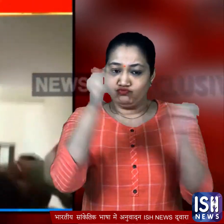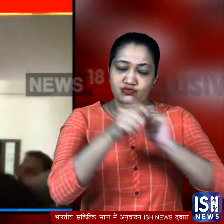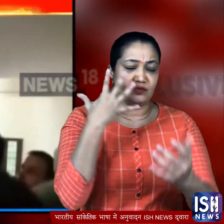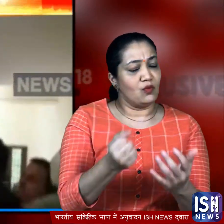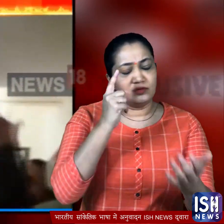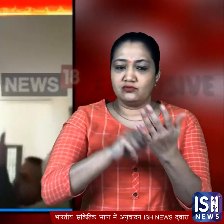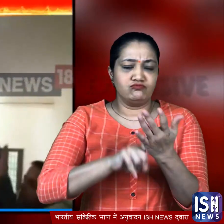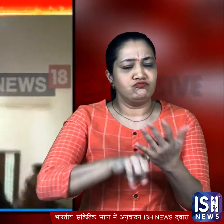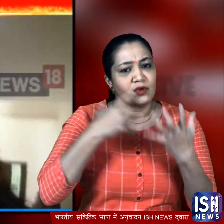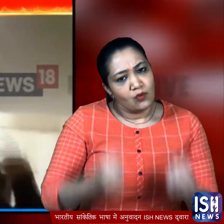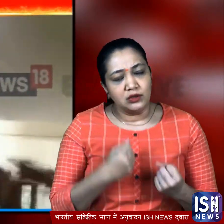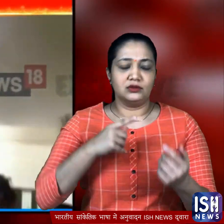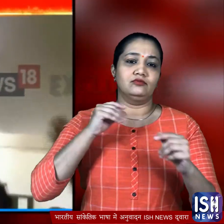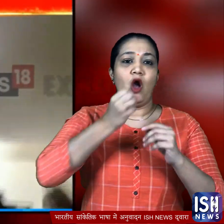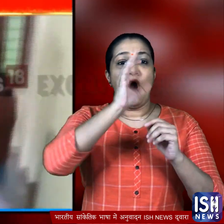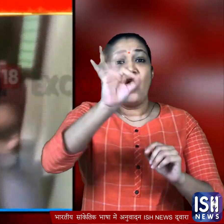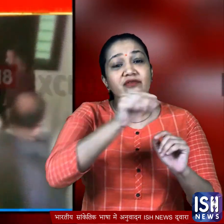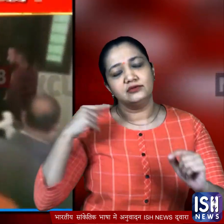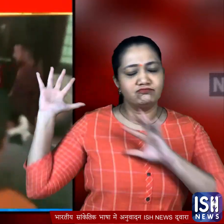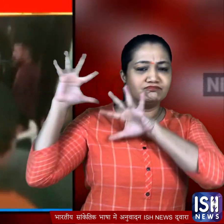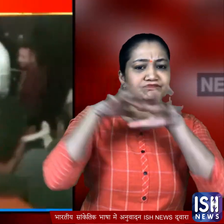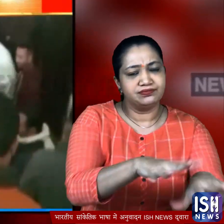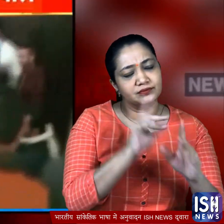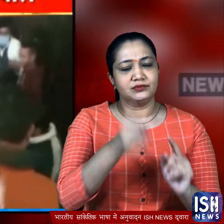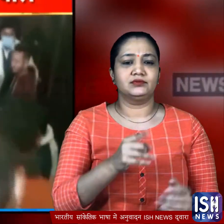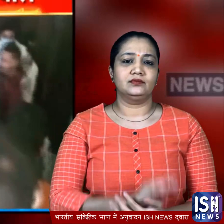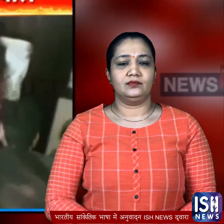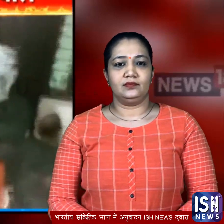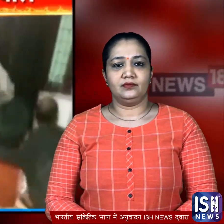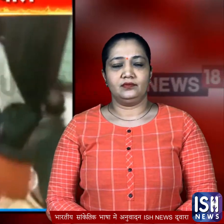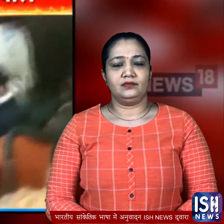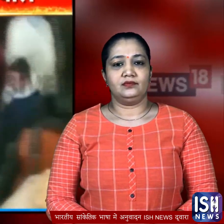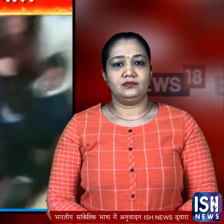को बदलवाने के लिए पार्टी दफ्तर पर धावा बोल दिया।